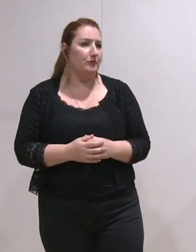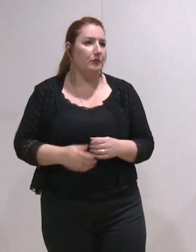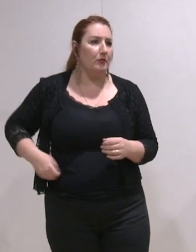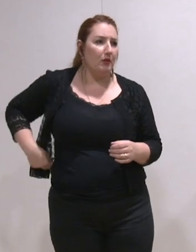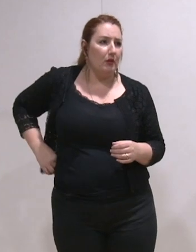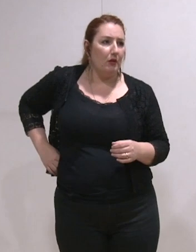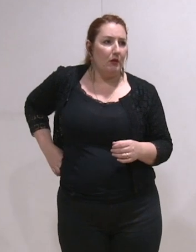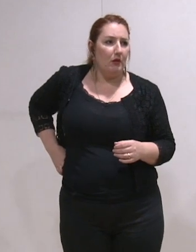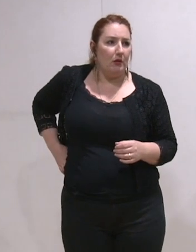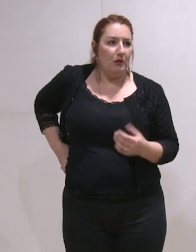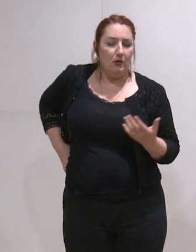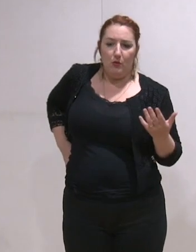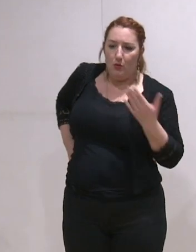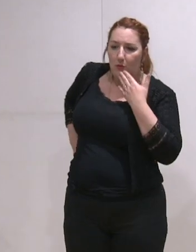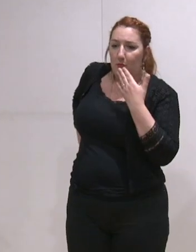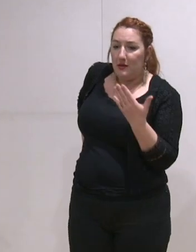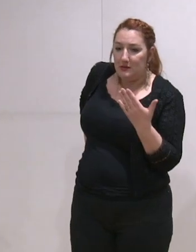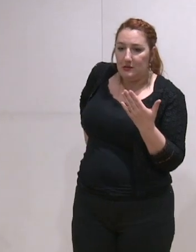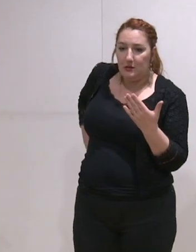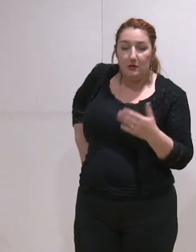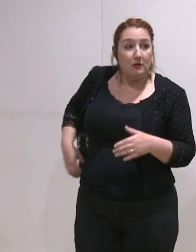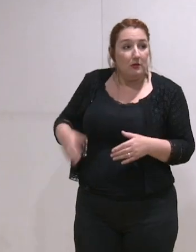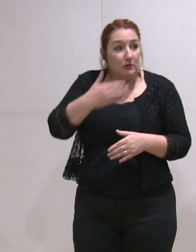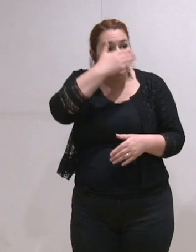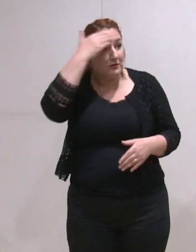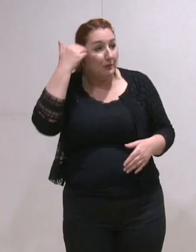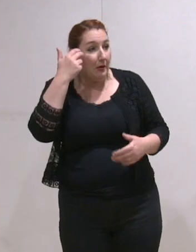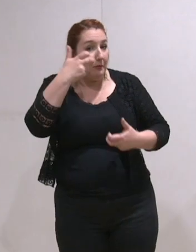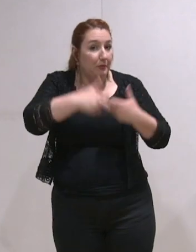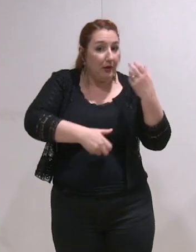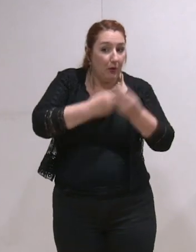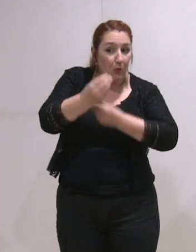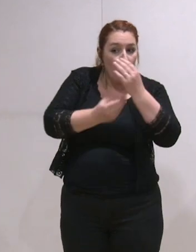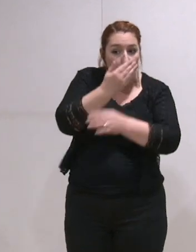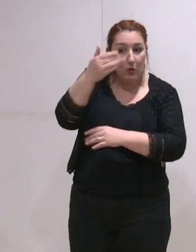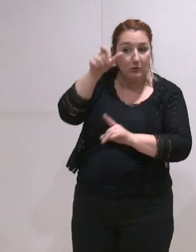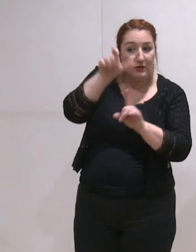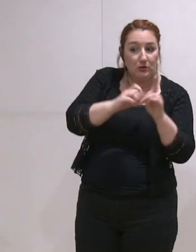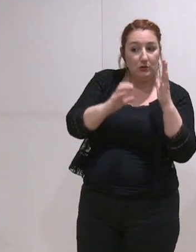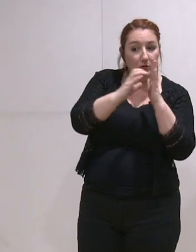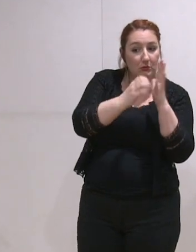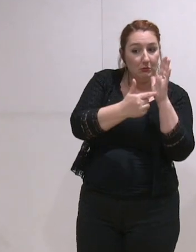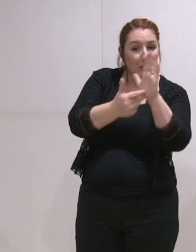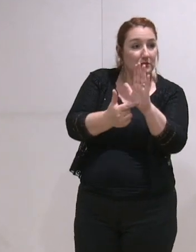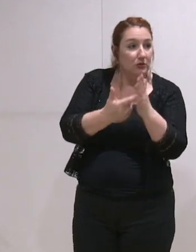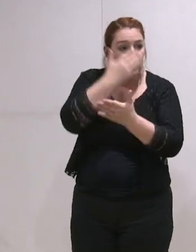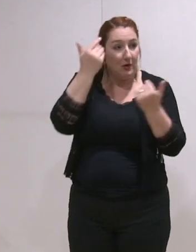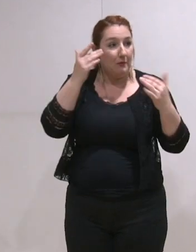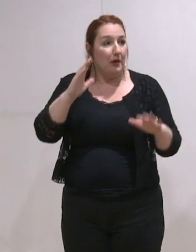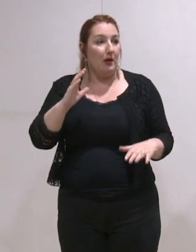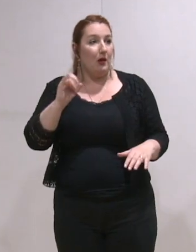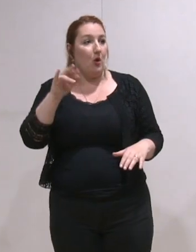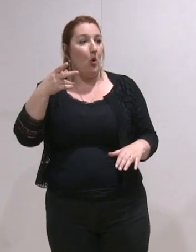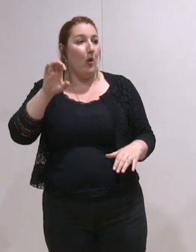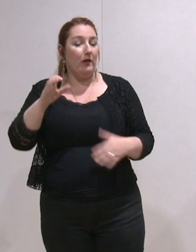Breuil merci alors je pense que je sais pas si c'est Pierre ou quelqu'un d'autre qui va présenter la délibération moi j'interviens parce que Corine m'a demandé